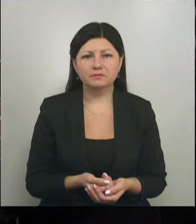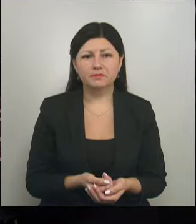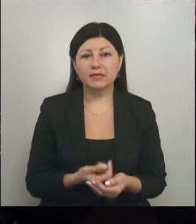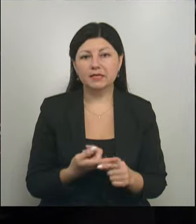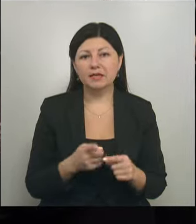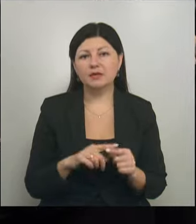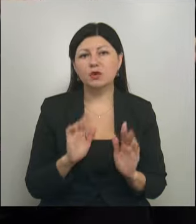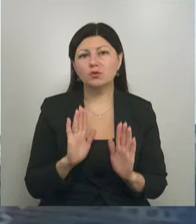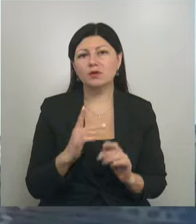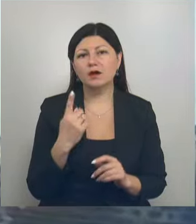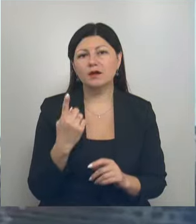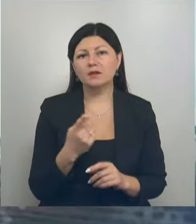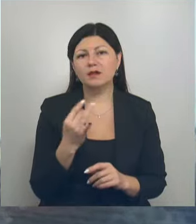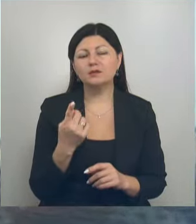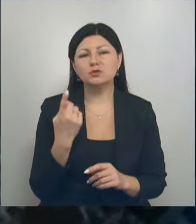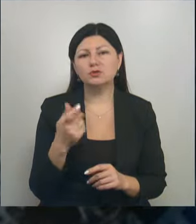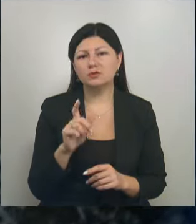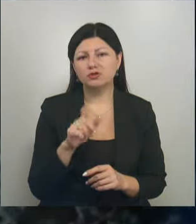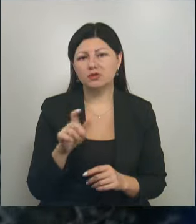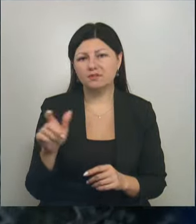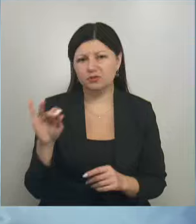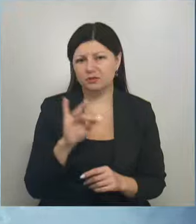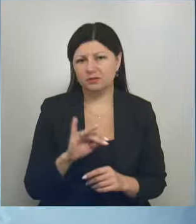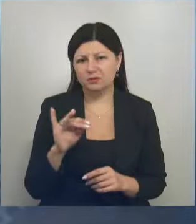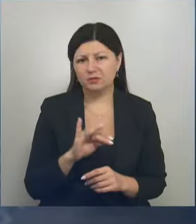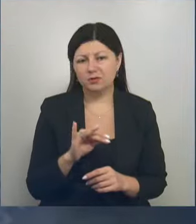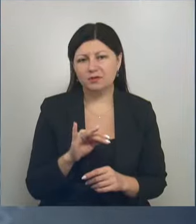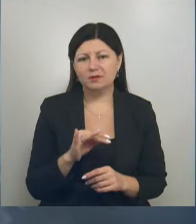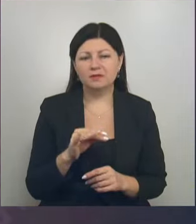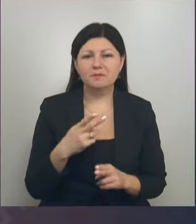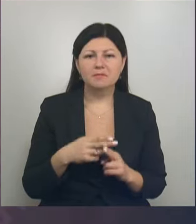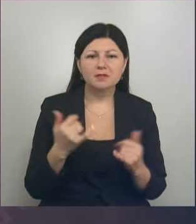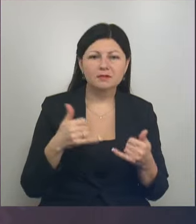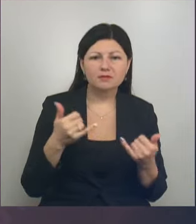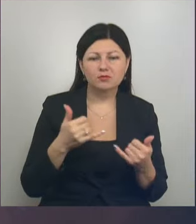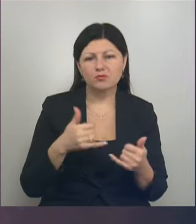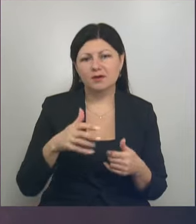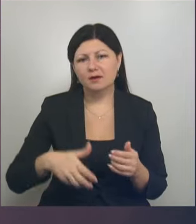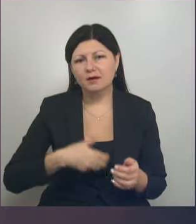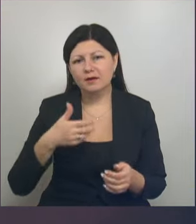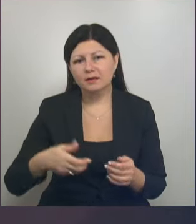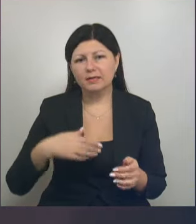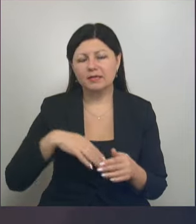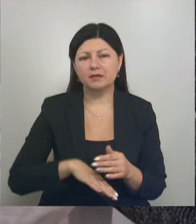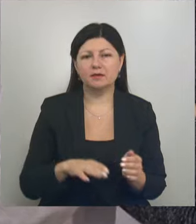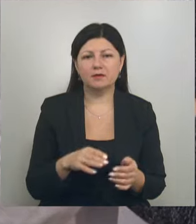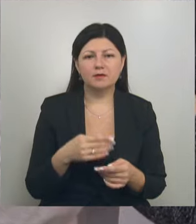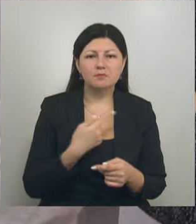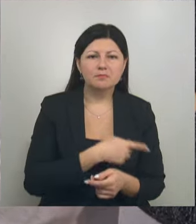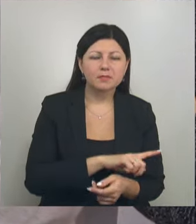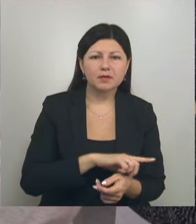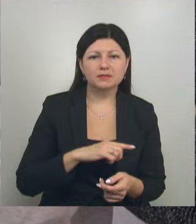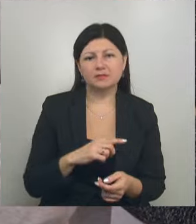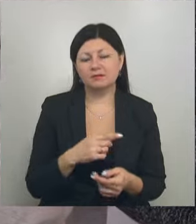И это только одна из сотен человеческих историй. Горняки, металлурги, медики, педагоги, аграрии,